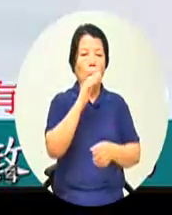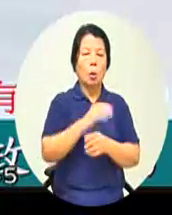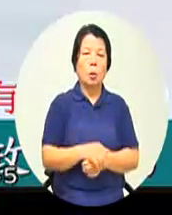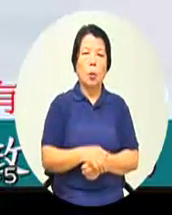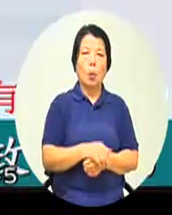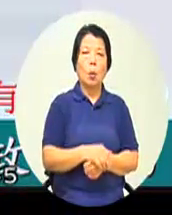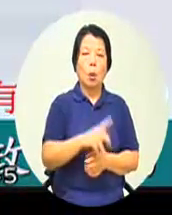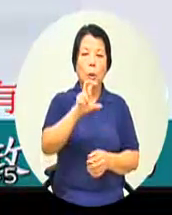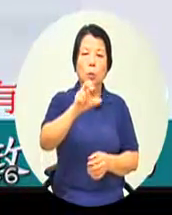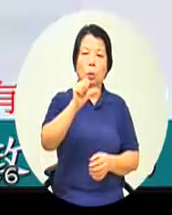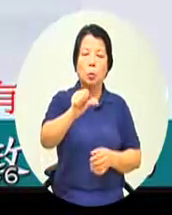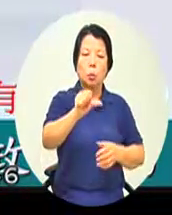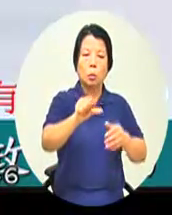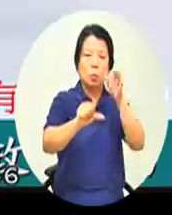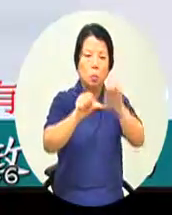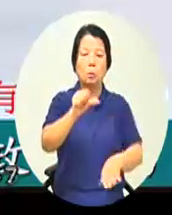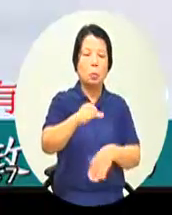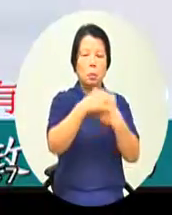部的详细资料给我。